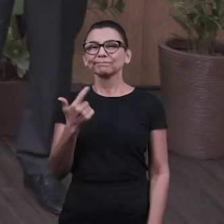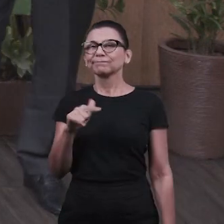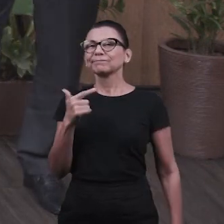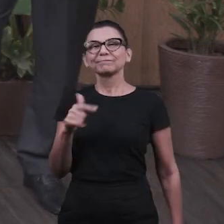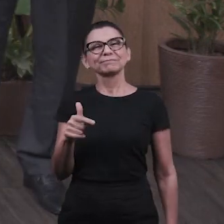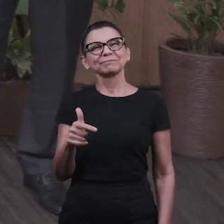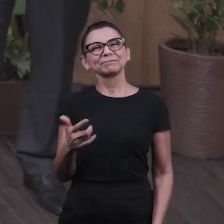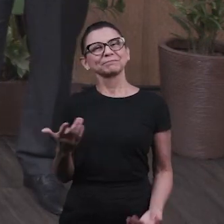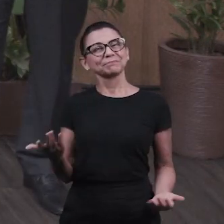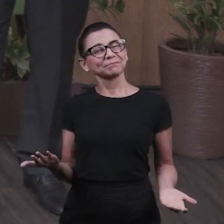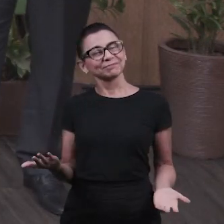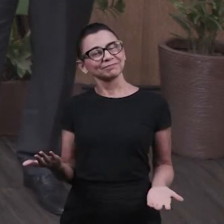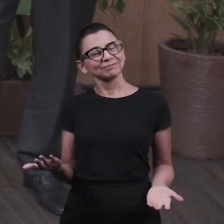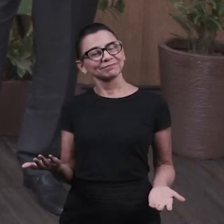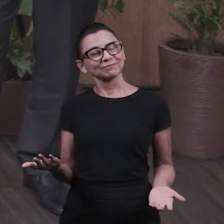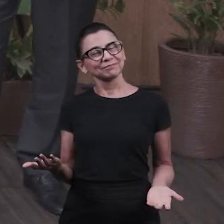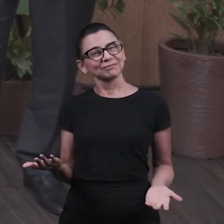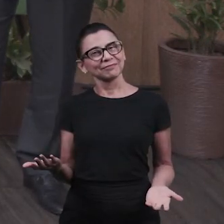Pour cette raison, bien-aimés,